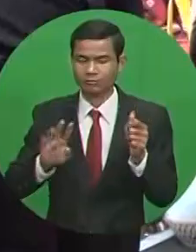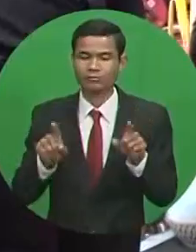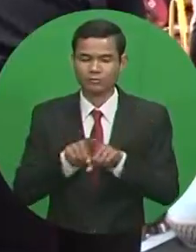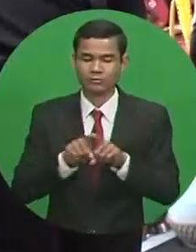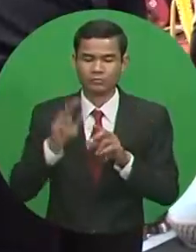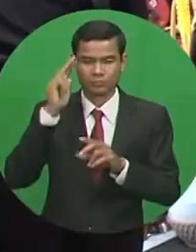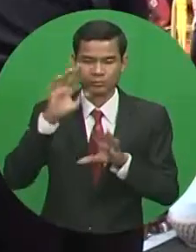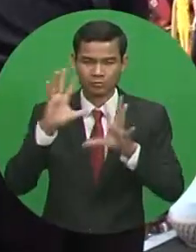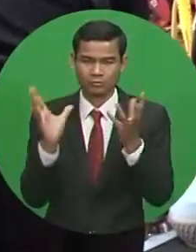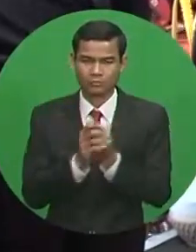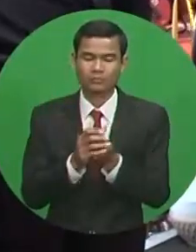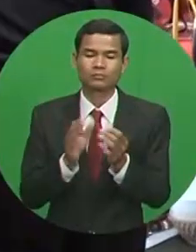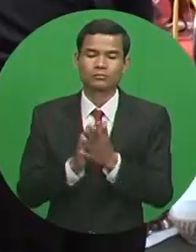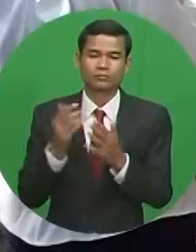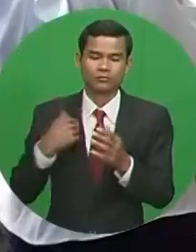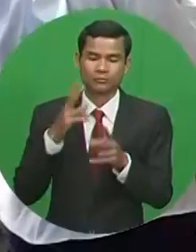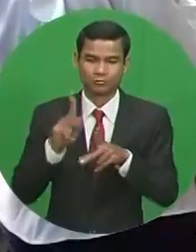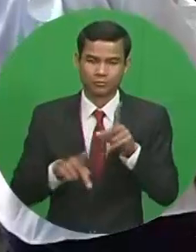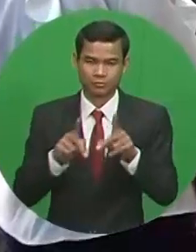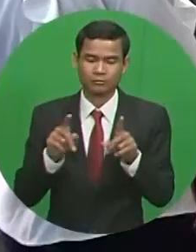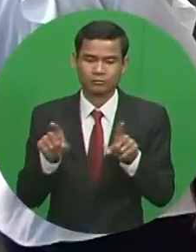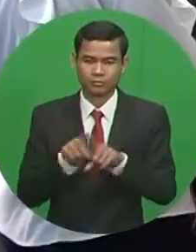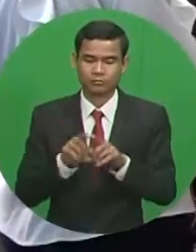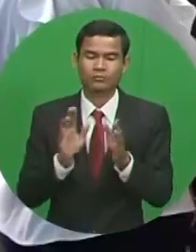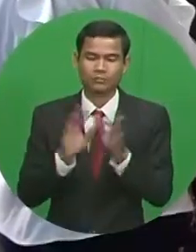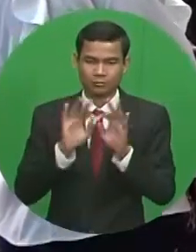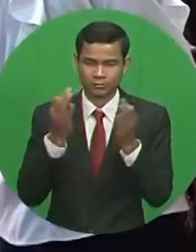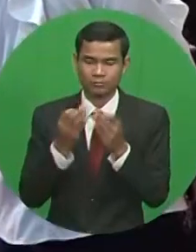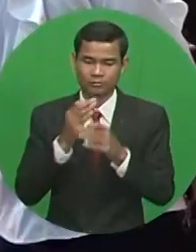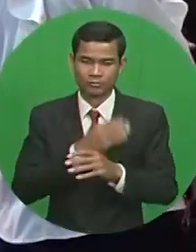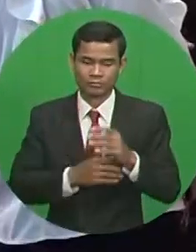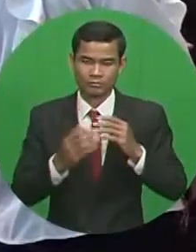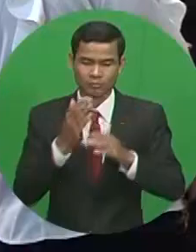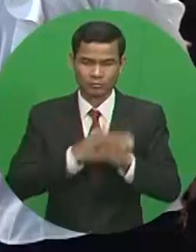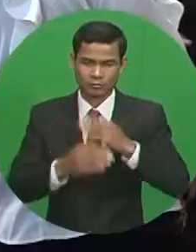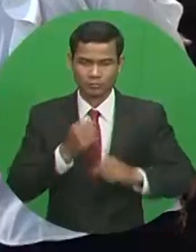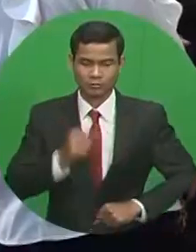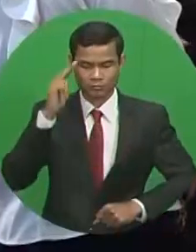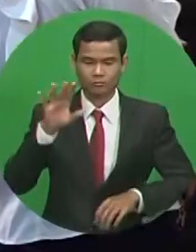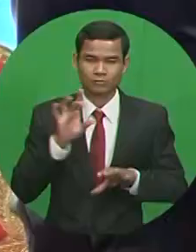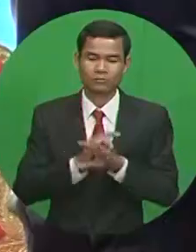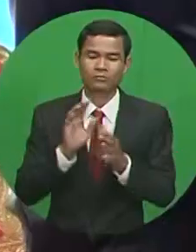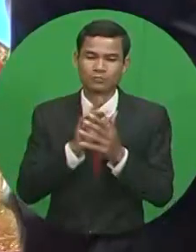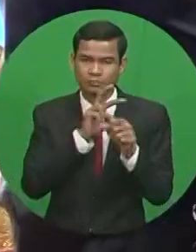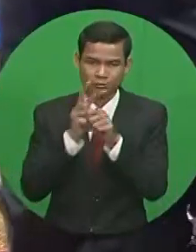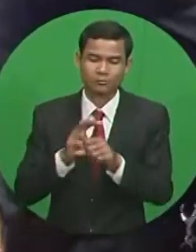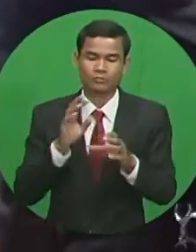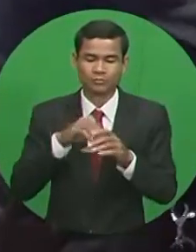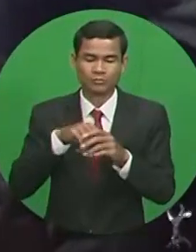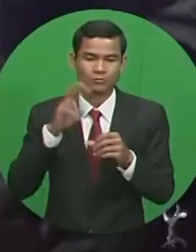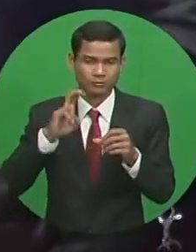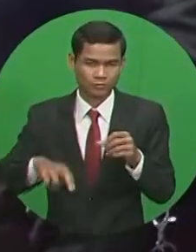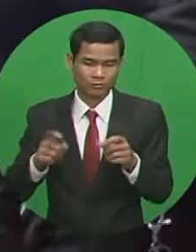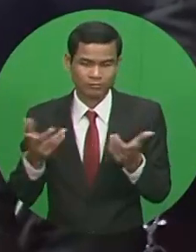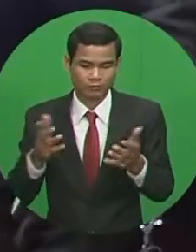ធពលខេមរភូមិន្ទព្រមទាំងបងប្អូនគ្រួសារអតីតយុទ្ធជនទាំងអស់ទោះស្ថិតក្នុងការគ្រប់គ្រងឬចូលនិវត្តន៍ហើយក៏ដោយក៏